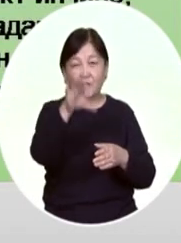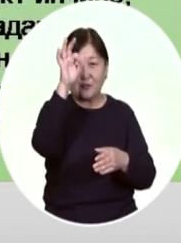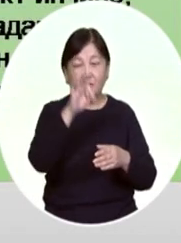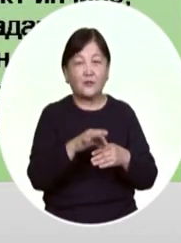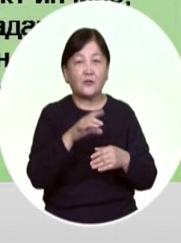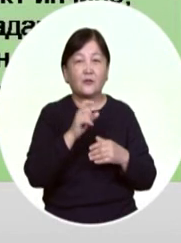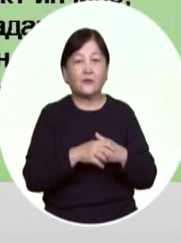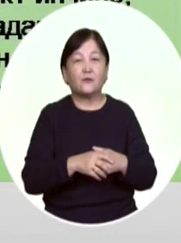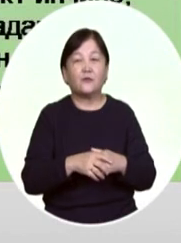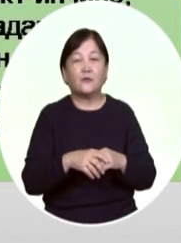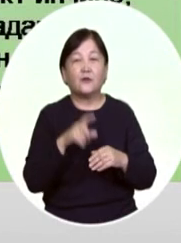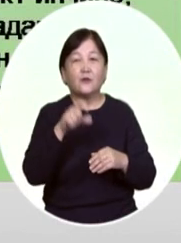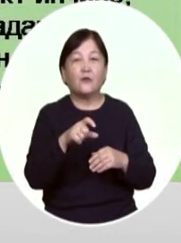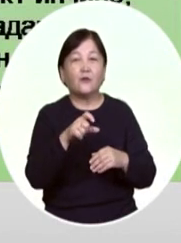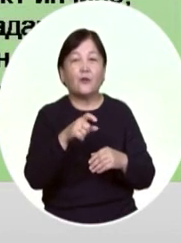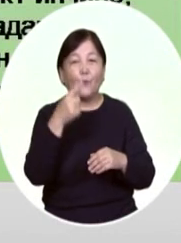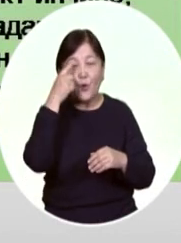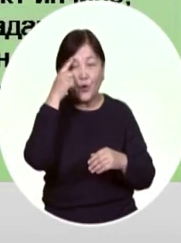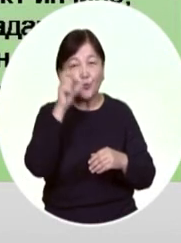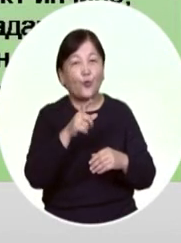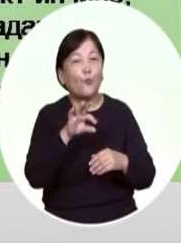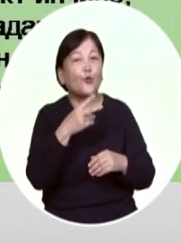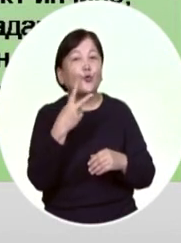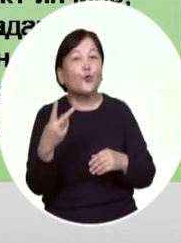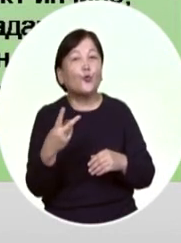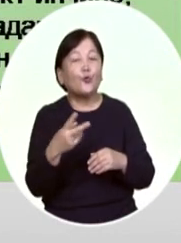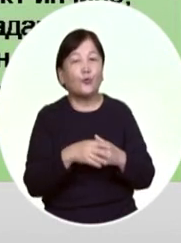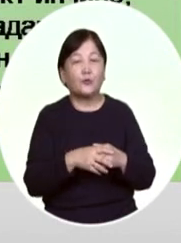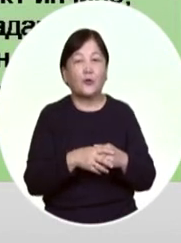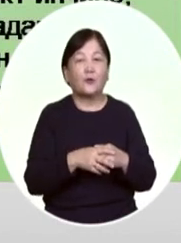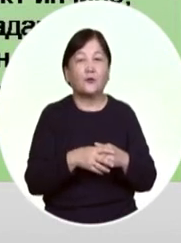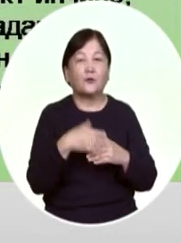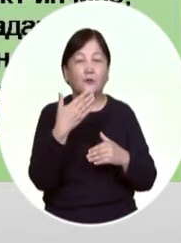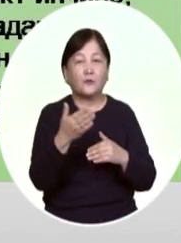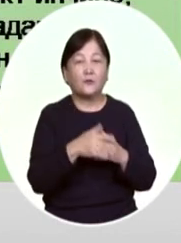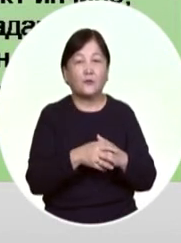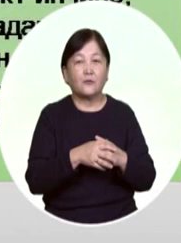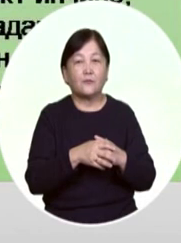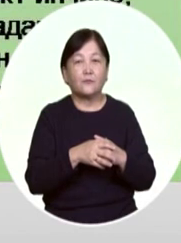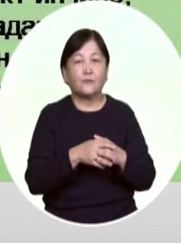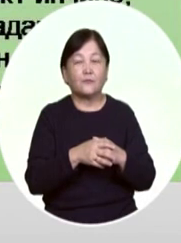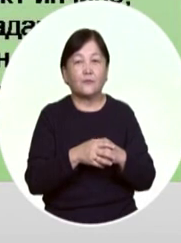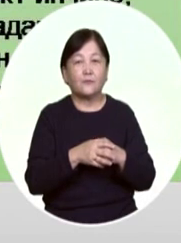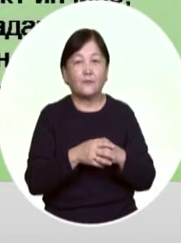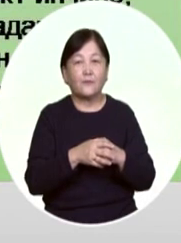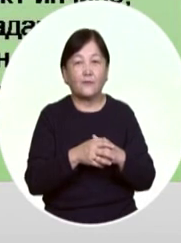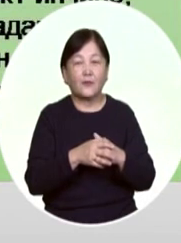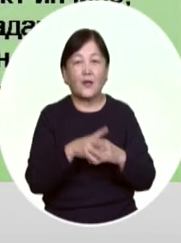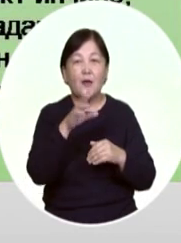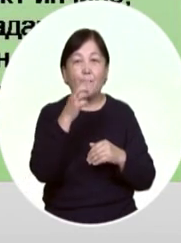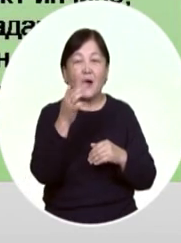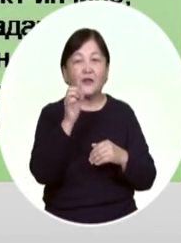үү? Энэ Монгол хүн мөн үү? Эсэс Явцкий, Гомб,